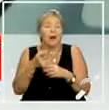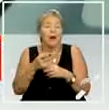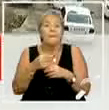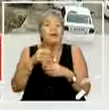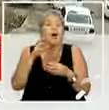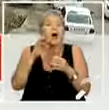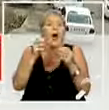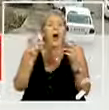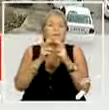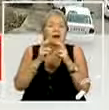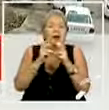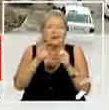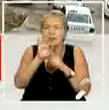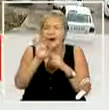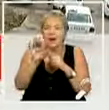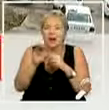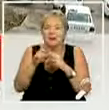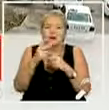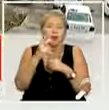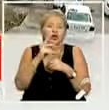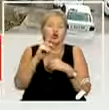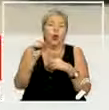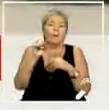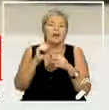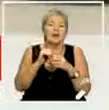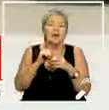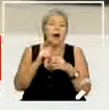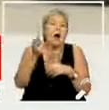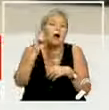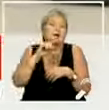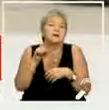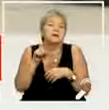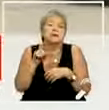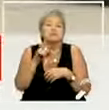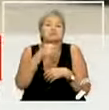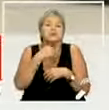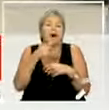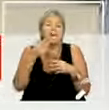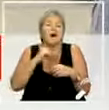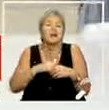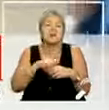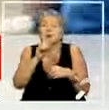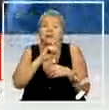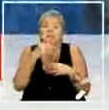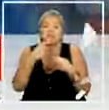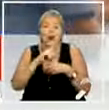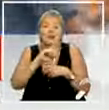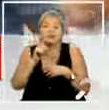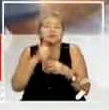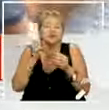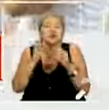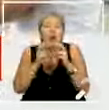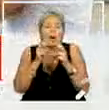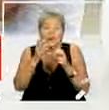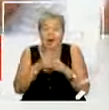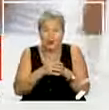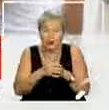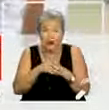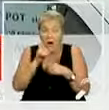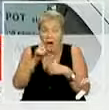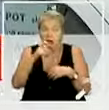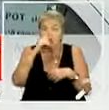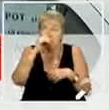2000 de lei, la ei 300 de lei sau chiar nu au deloc. Sunt aproape 1700 de mașini în oraș la noi, noi